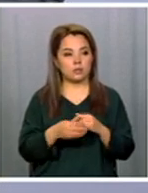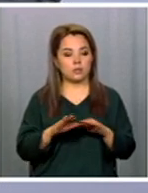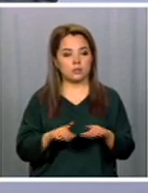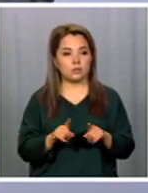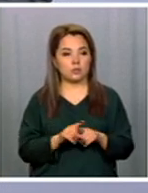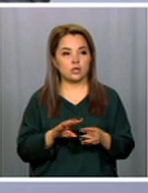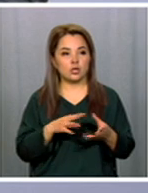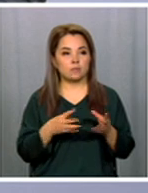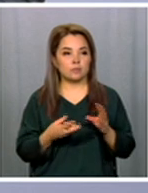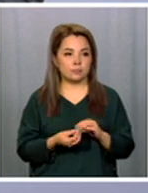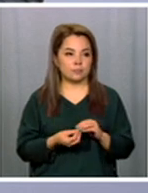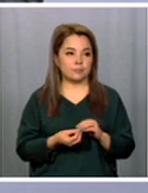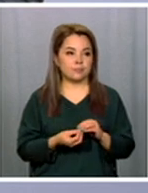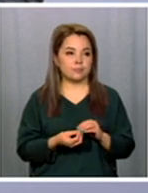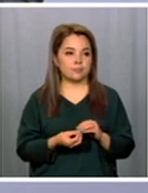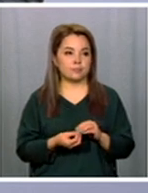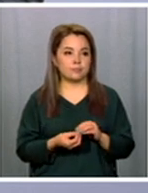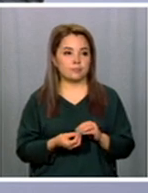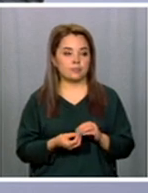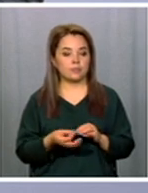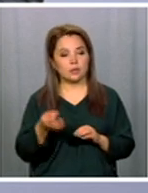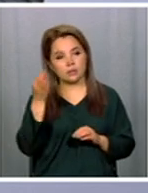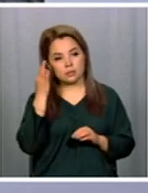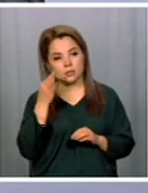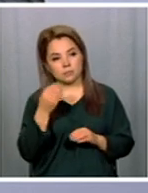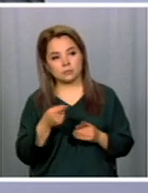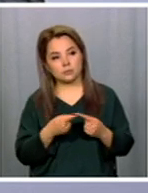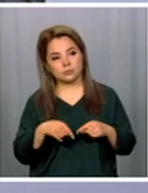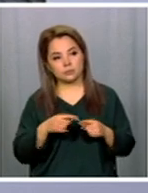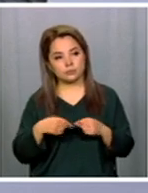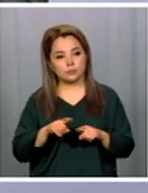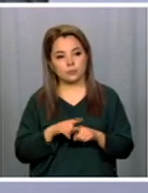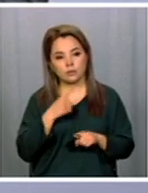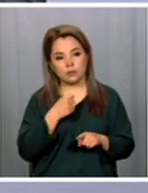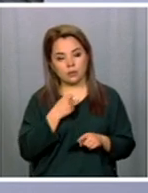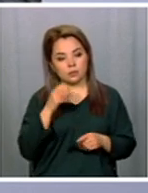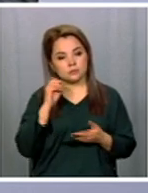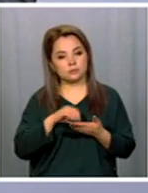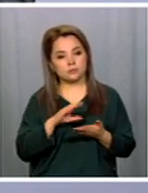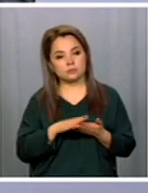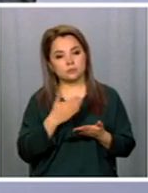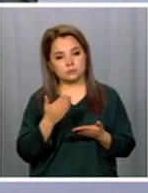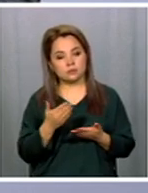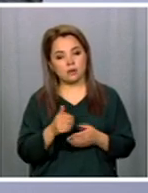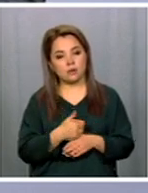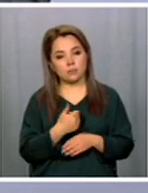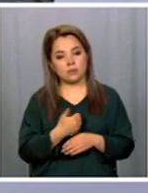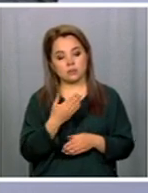жалпы неміс одақтастарының әскери саны, басшылары